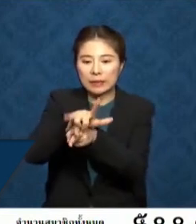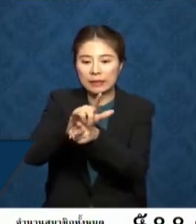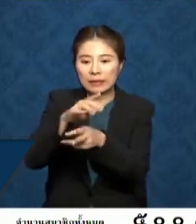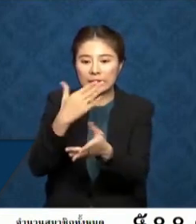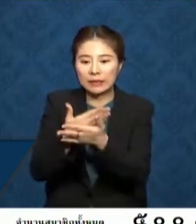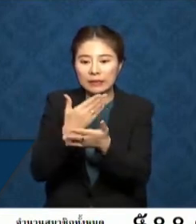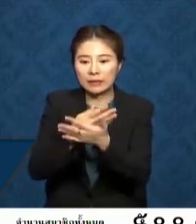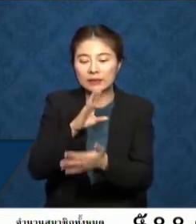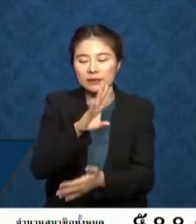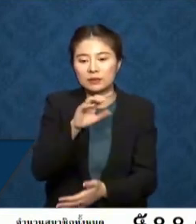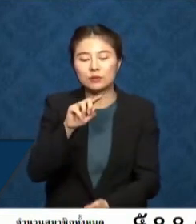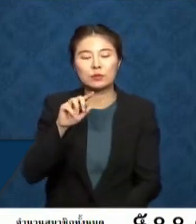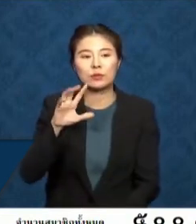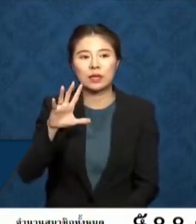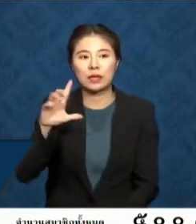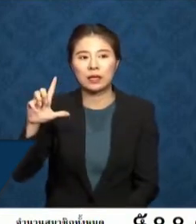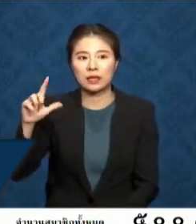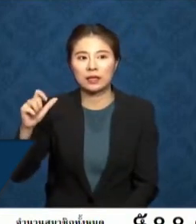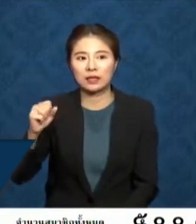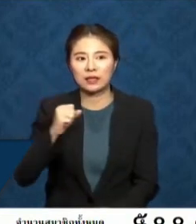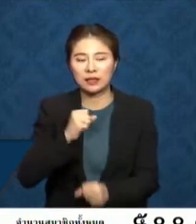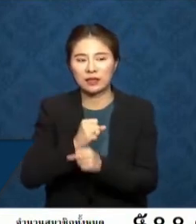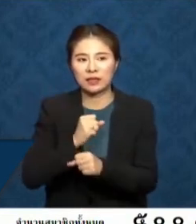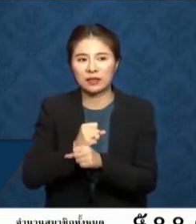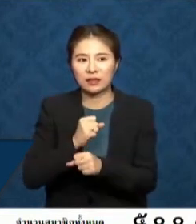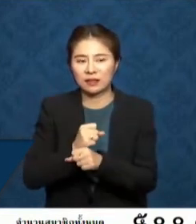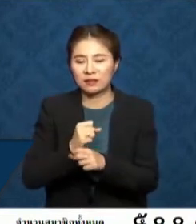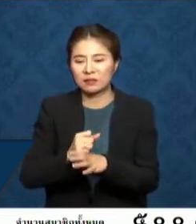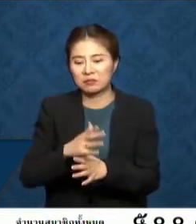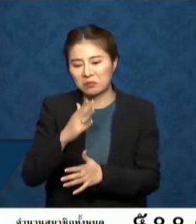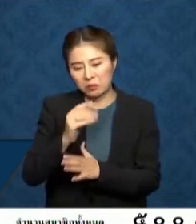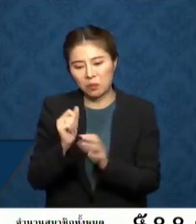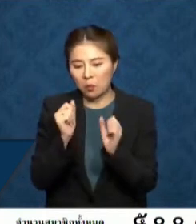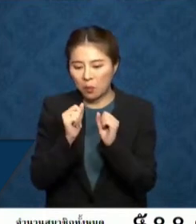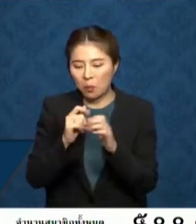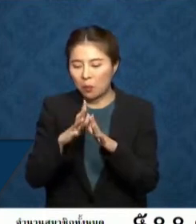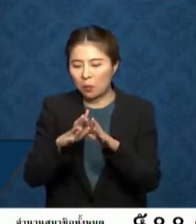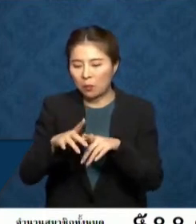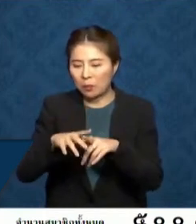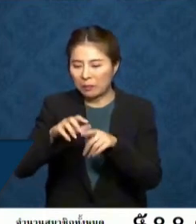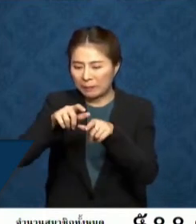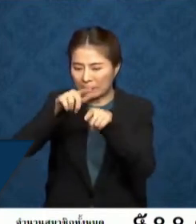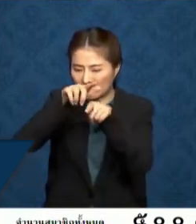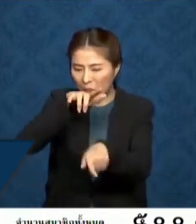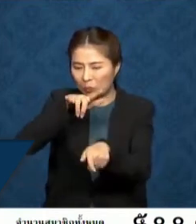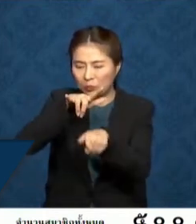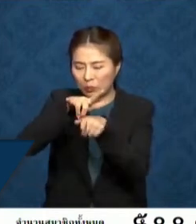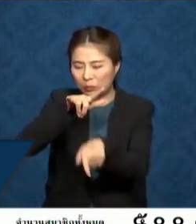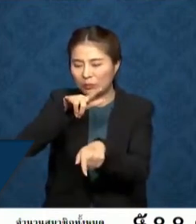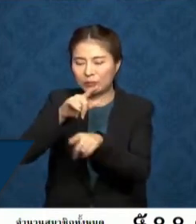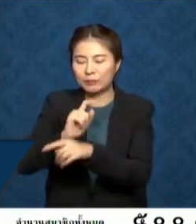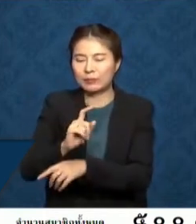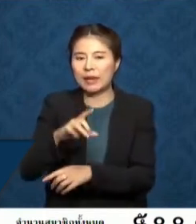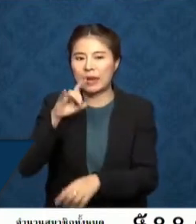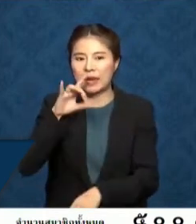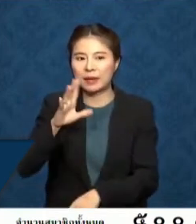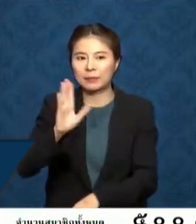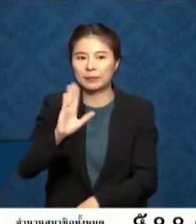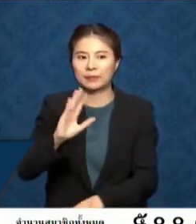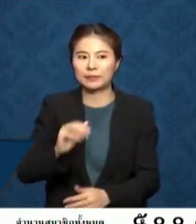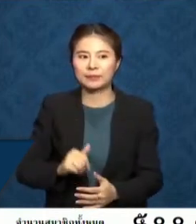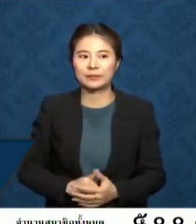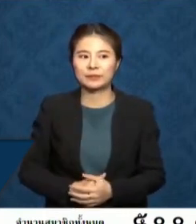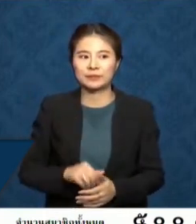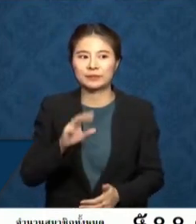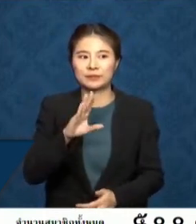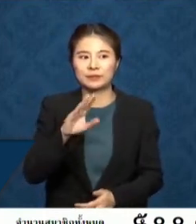ระดับแบบโอ้โหดีนะไปสั่งซื้ออาวุธมิสไซล์มาด้วยผมว่านึกว่าจะไปถล่มใครและที่สำคัญครับท่านประธาน